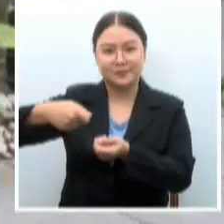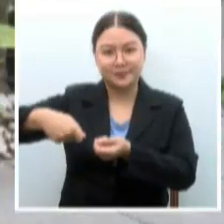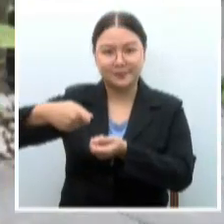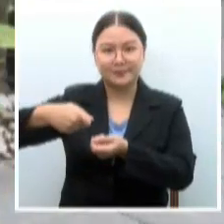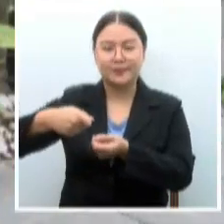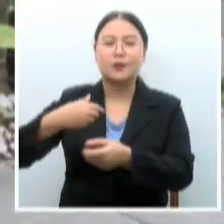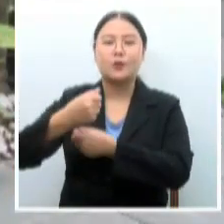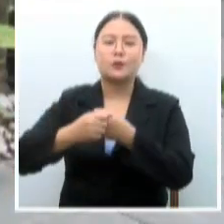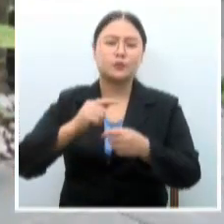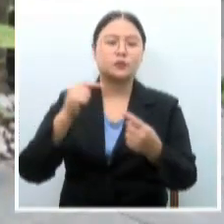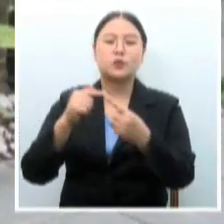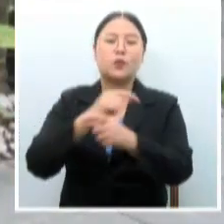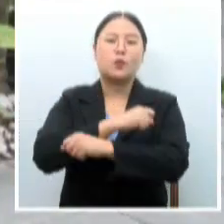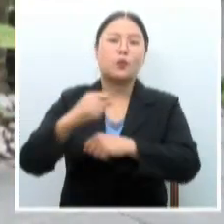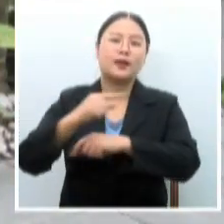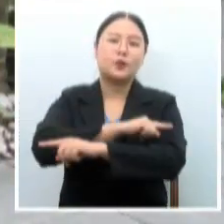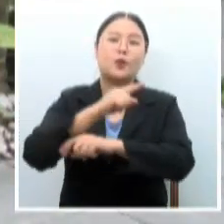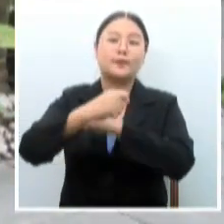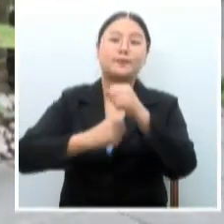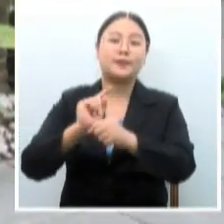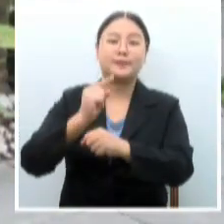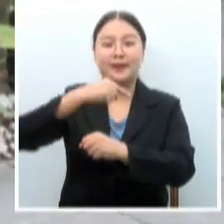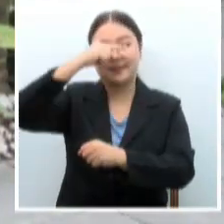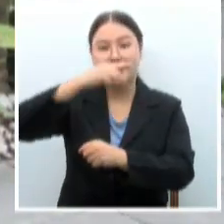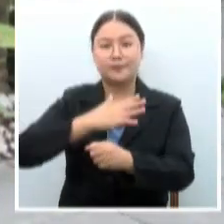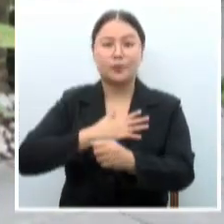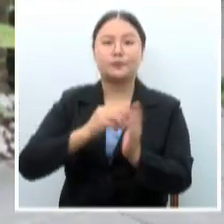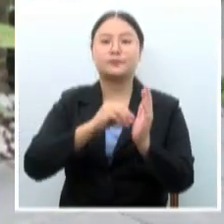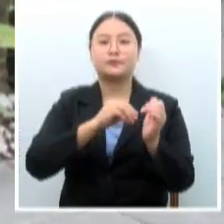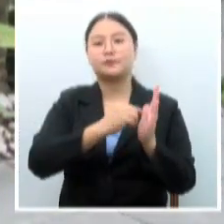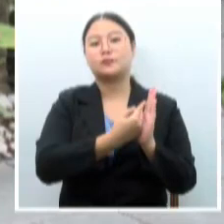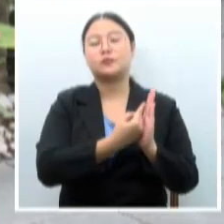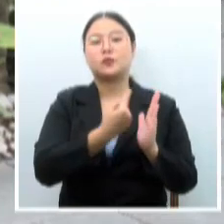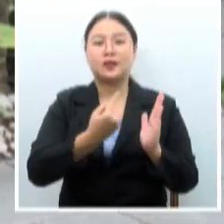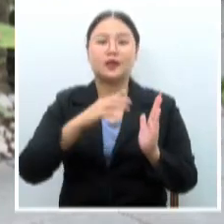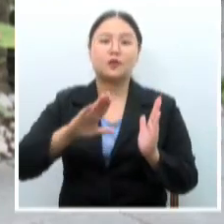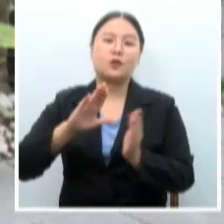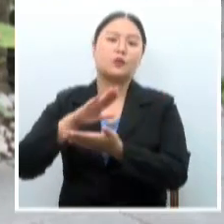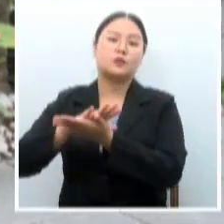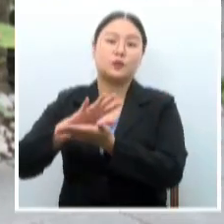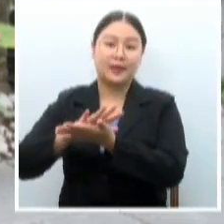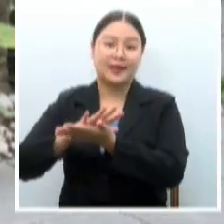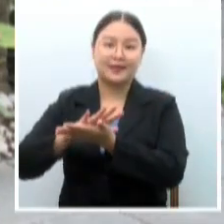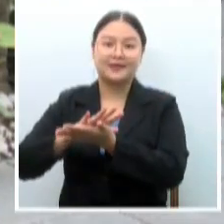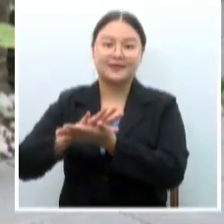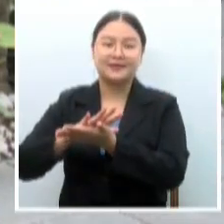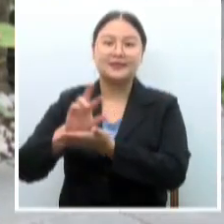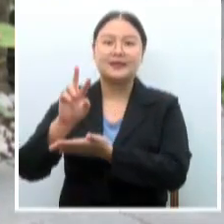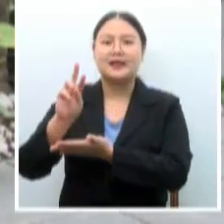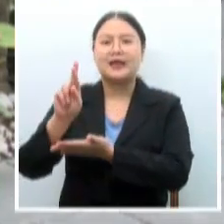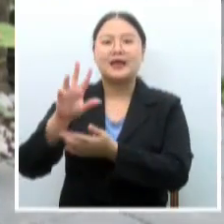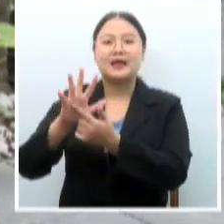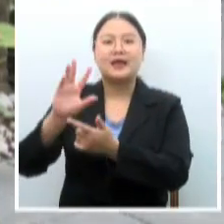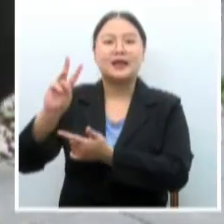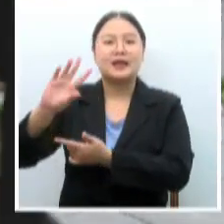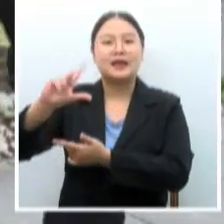วันปีใหม่ของไทยเรานะครับกับผมในนามตัวแทนของบุคลากรของโรงเรียนราชวินิตครับสังกัดสำนักงานเขตพื้นที่